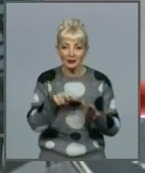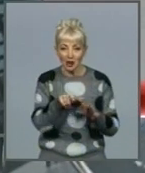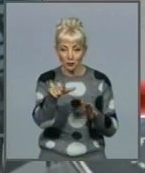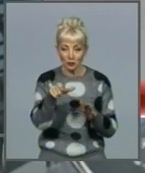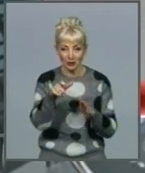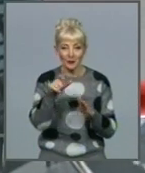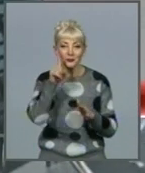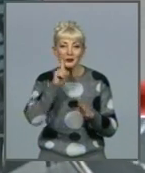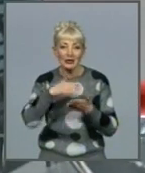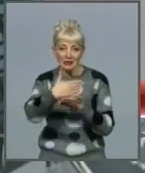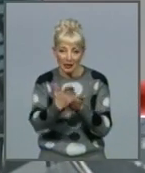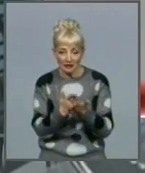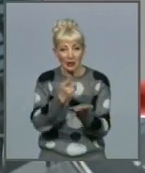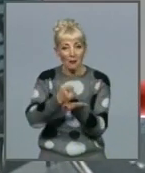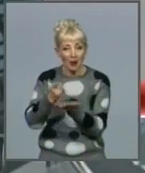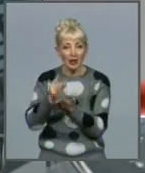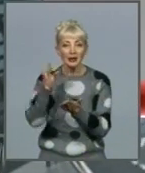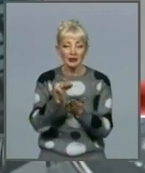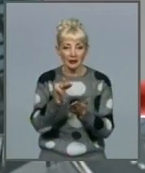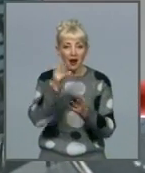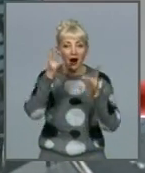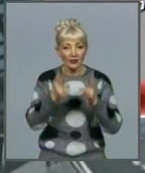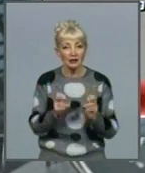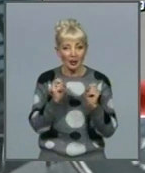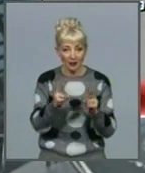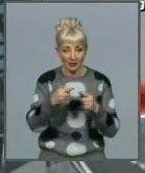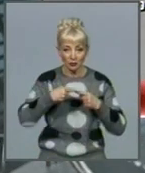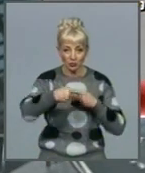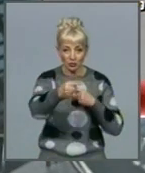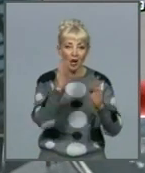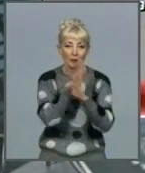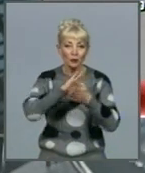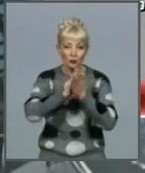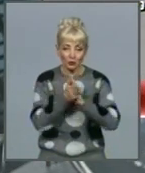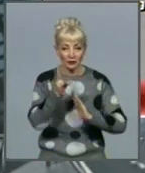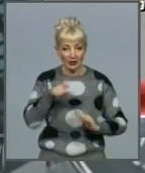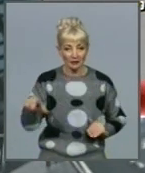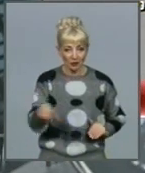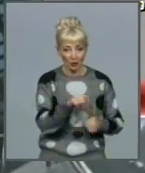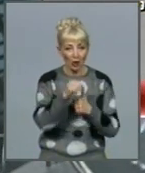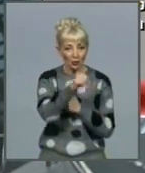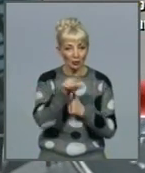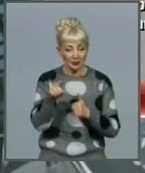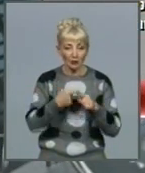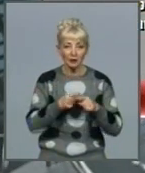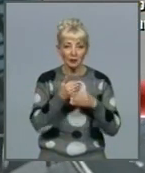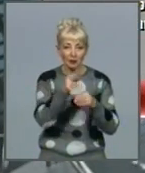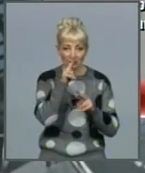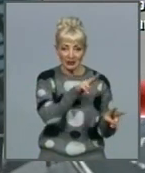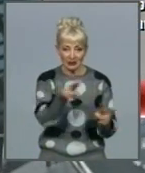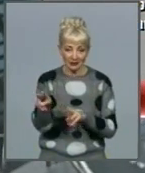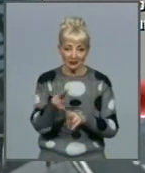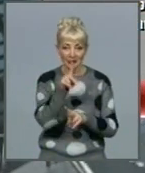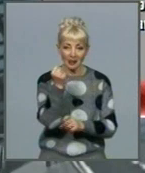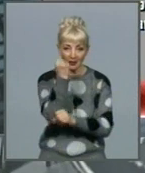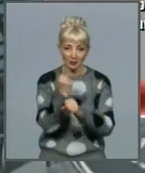та аварійно-небезпечних ділянок, погодних умов на дорогах тощо. Крім того, це допоможе слідкувати за підрядниками, що роблять ремонти